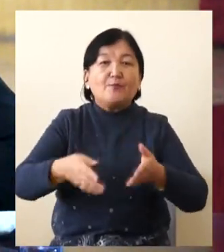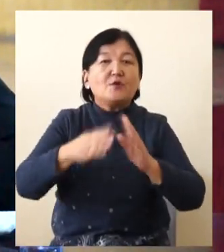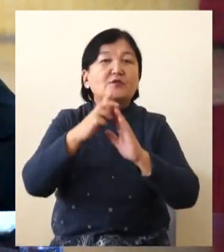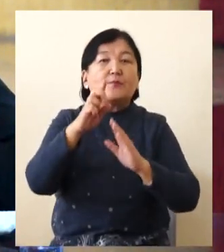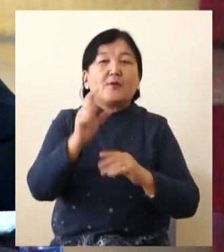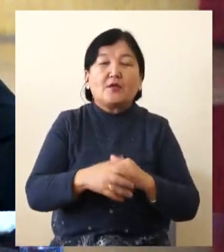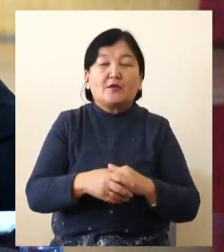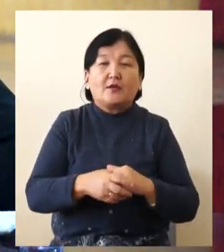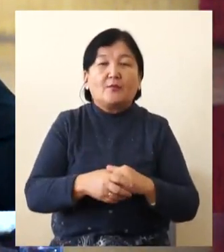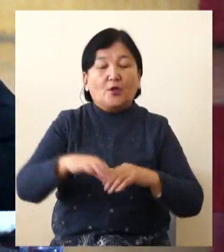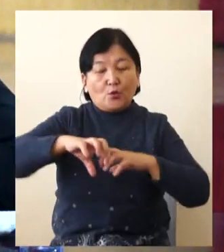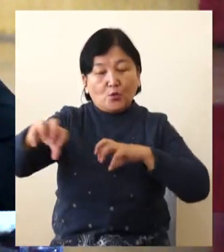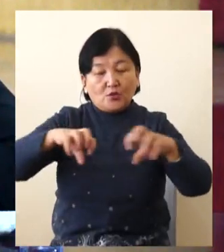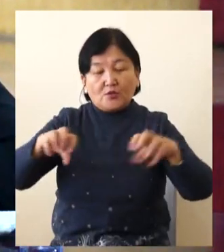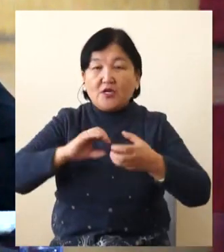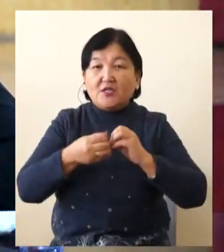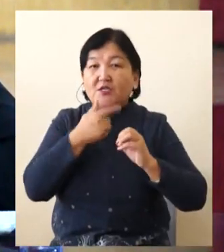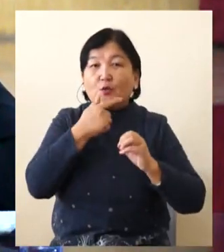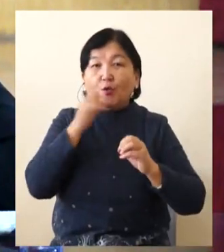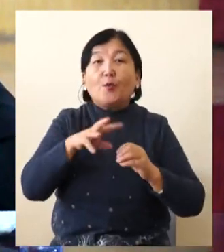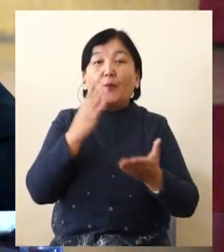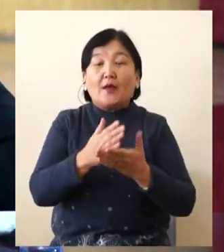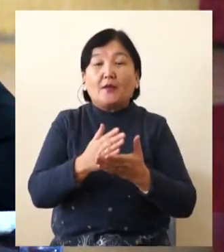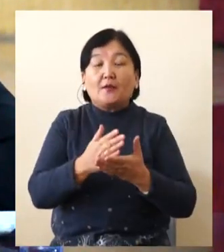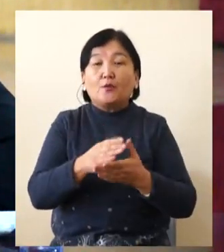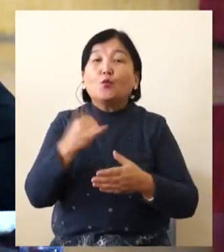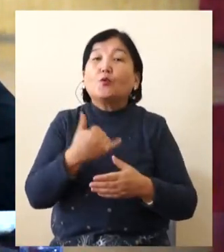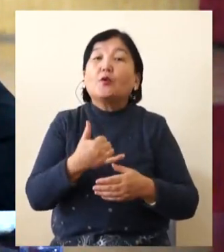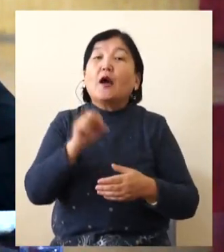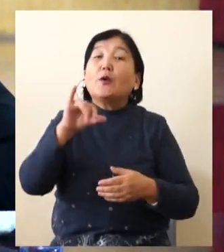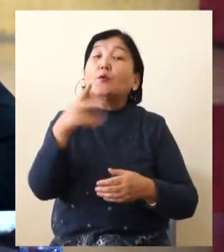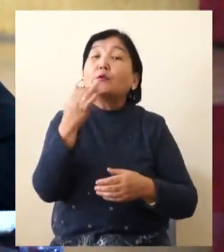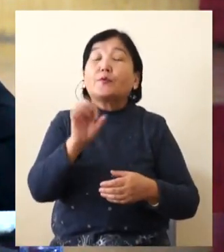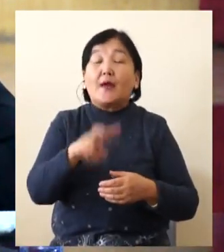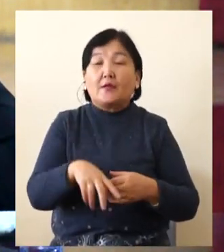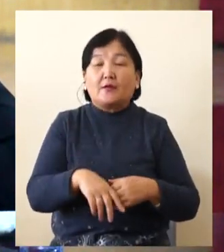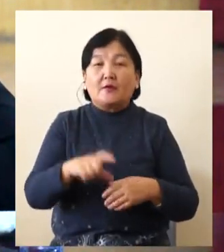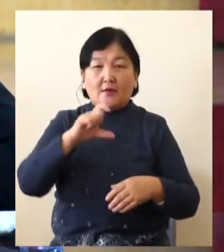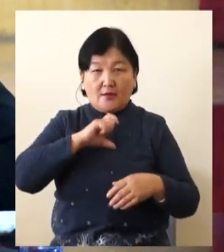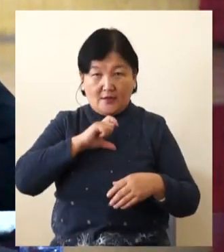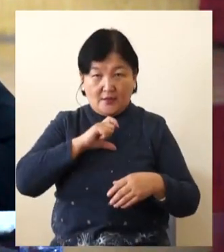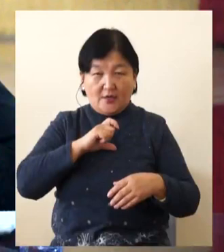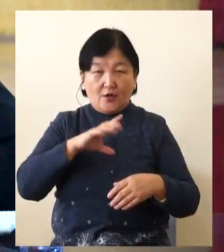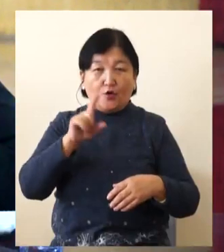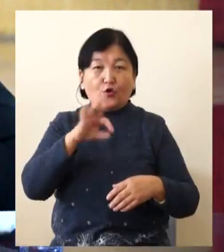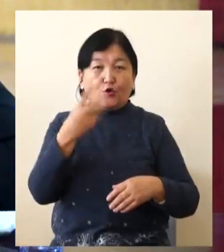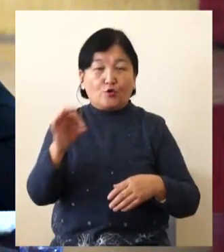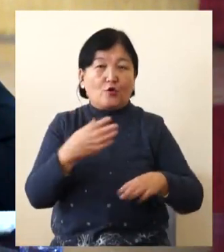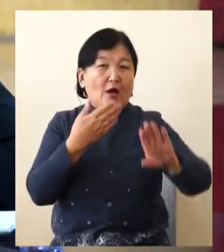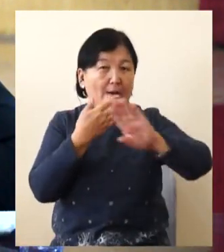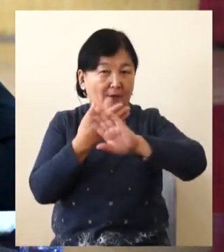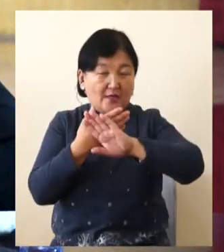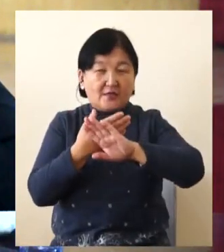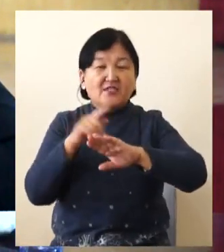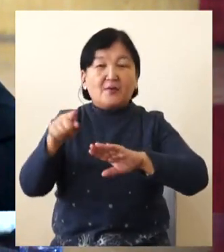гэвэл бид нар тус тусдаа хийж чадахгүй нэг юм баг. Аюулгүй байдлыг хамгаалж чадахгүй, эрхээ хамгаалж чадахгүй, хөрөнгөө хамгаалж чадахгүй чаас